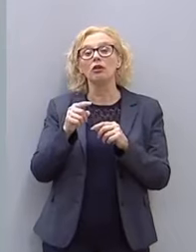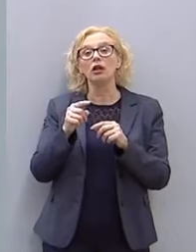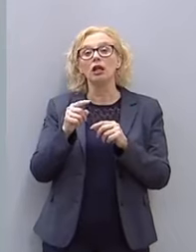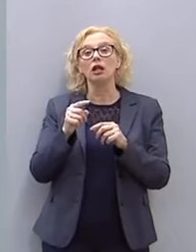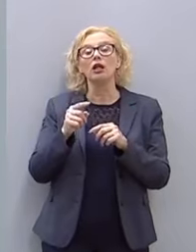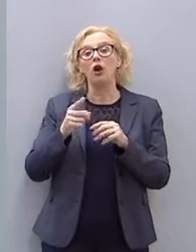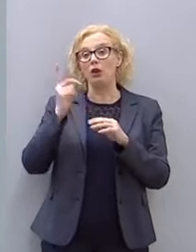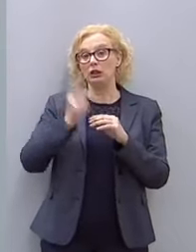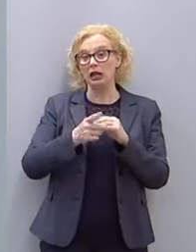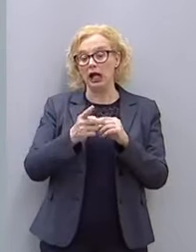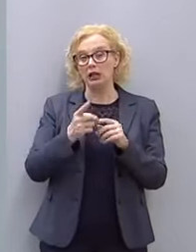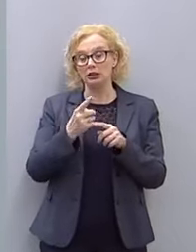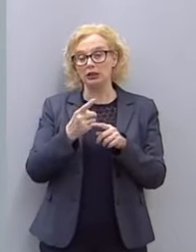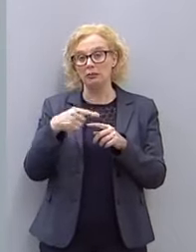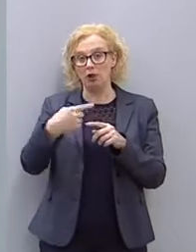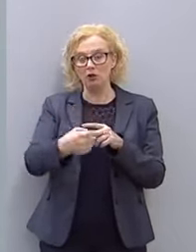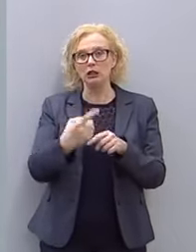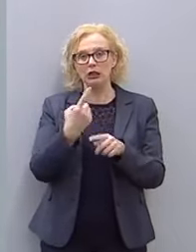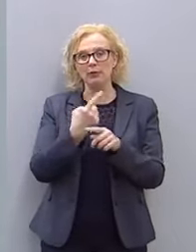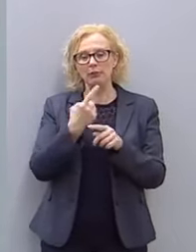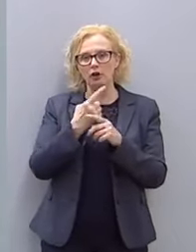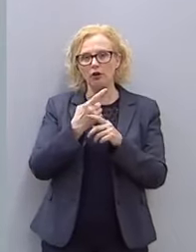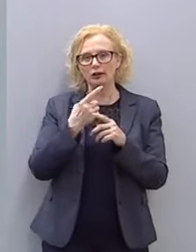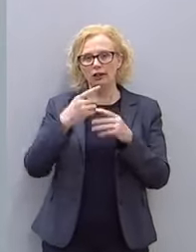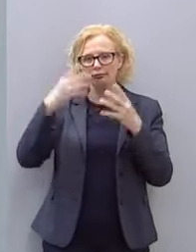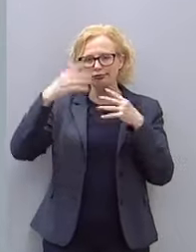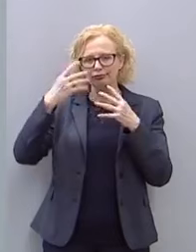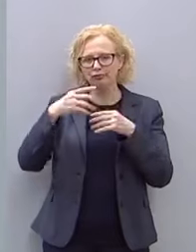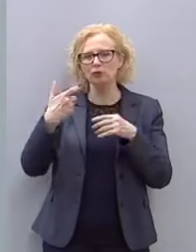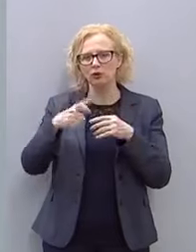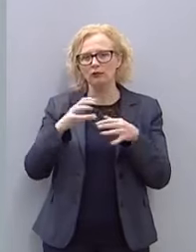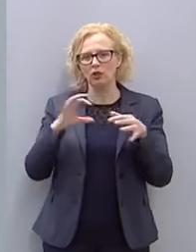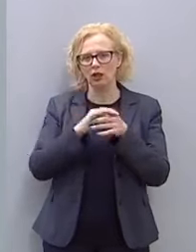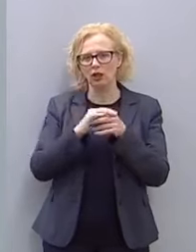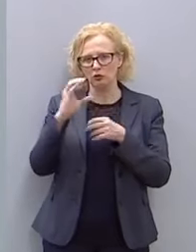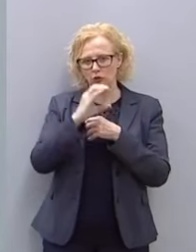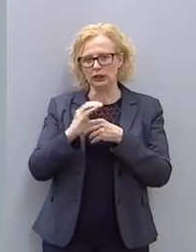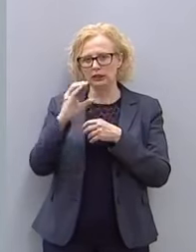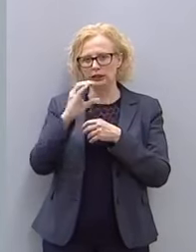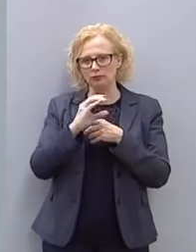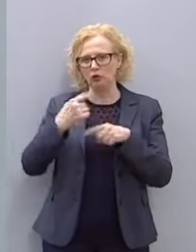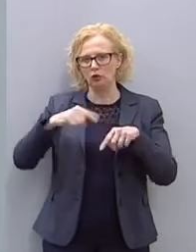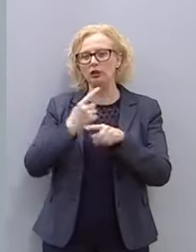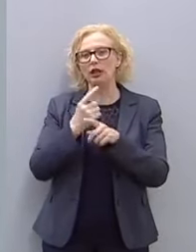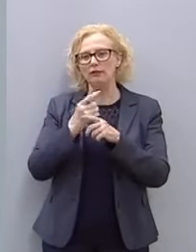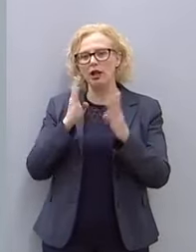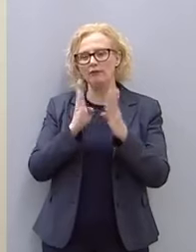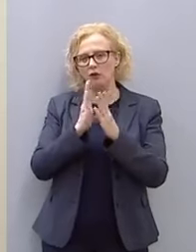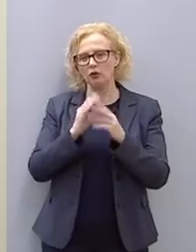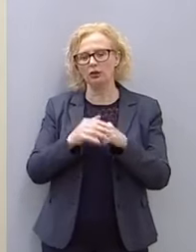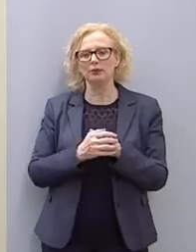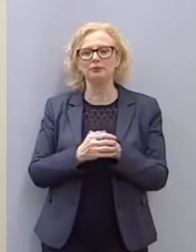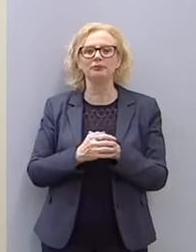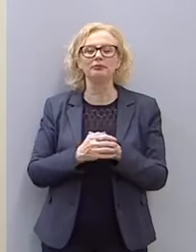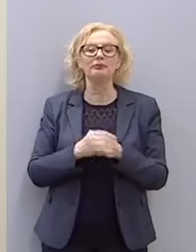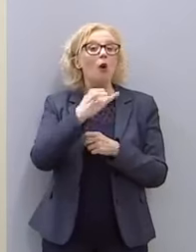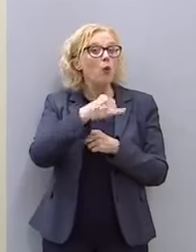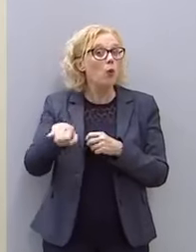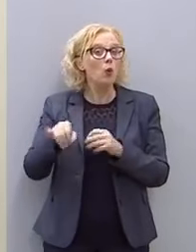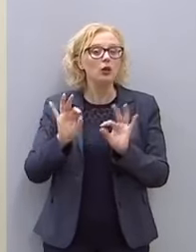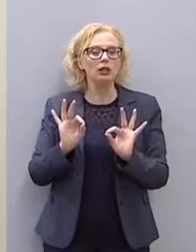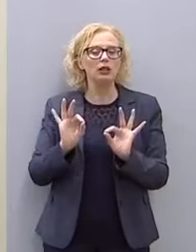ordinanze un tema legato ovviamente alla al turismo che sicuramente vorremmo affrontare ecco l'ultimissima